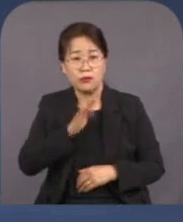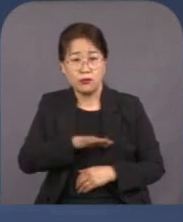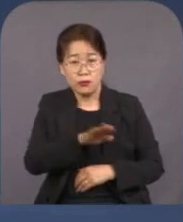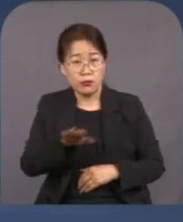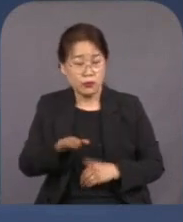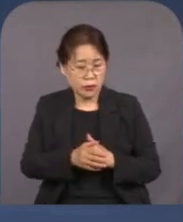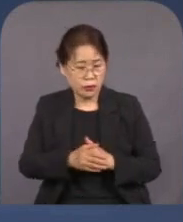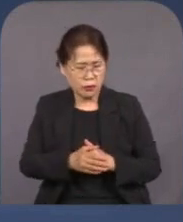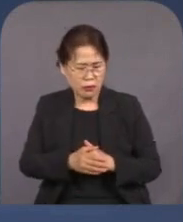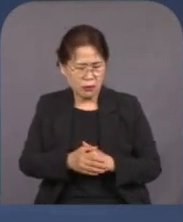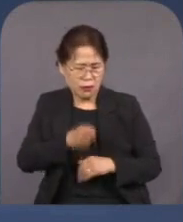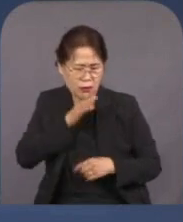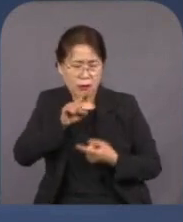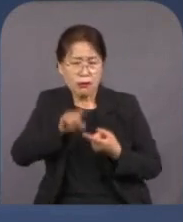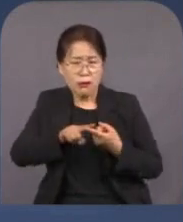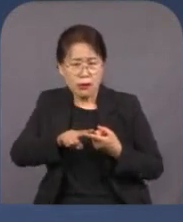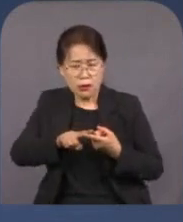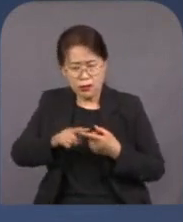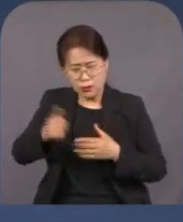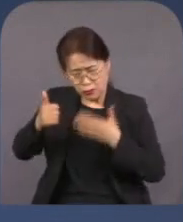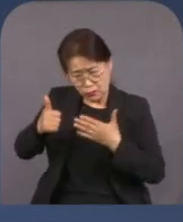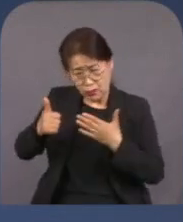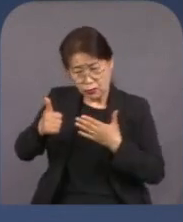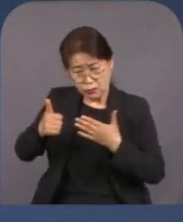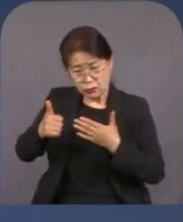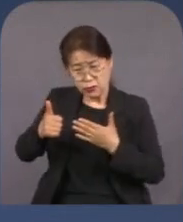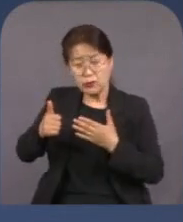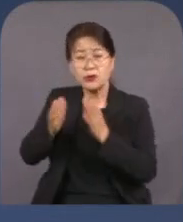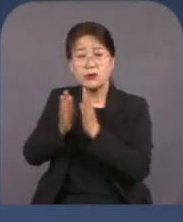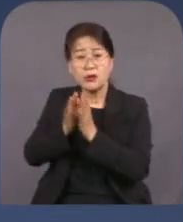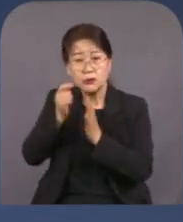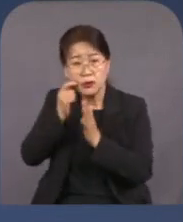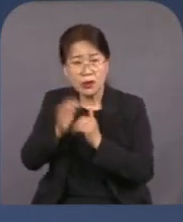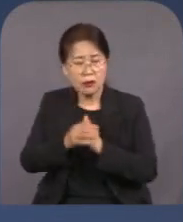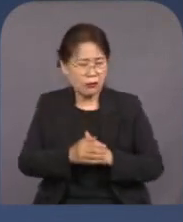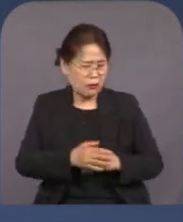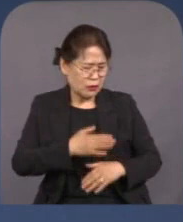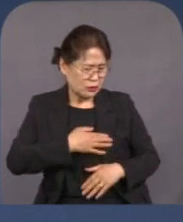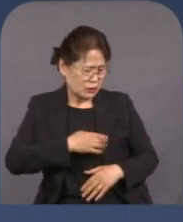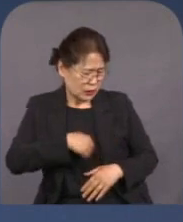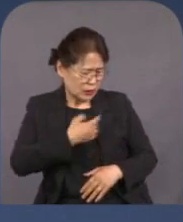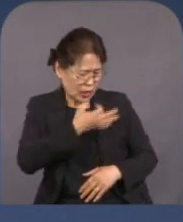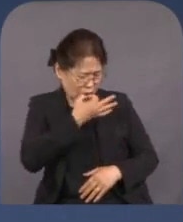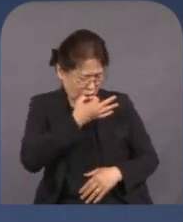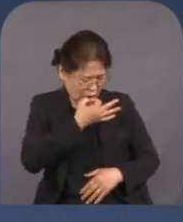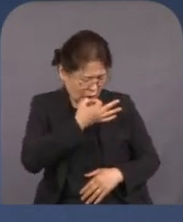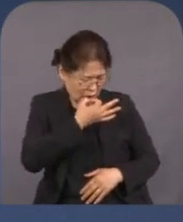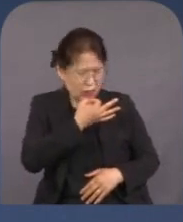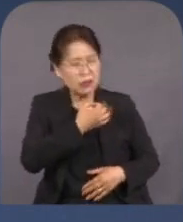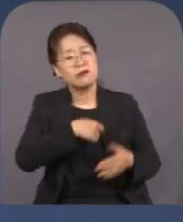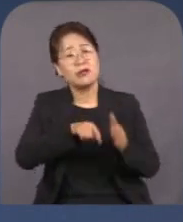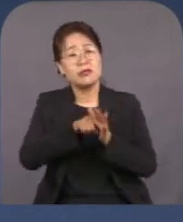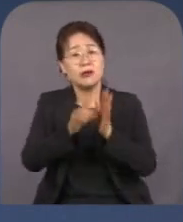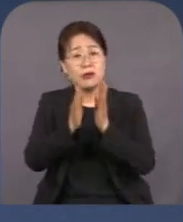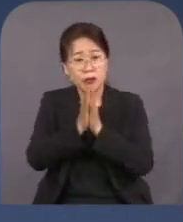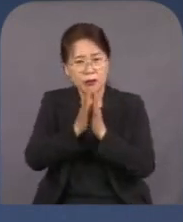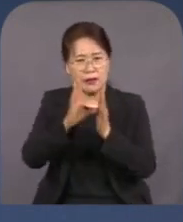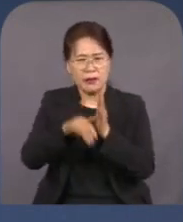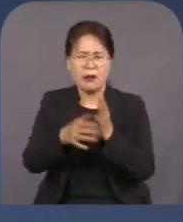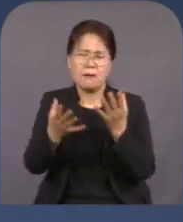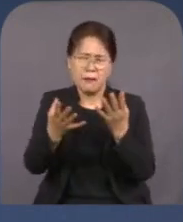마땅히 구해야 될 것들을 구하지 못하고 구하지 못하고 자신의 탐욕과 자신의 욕심만을 위해서 구할 때가